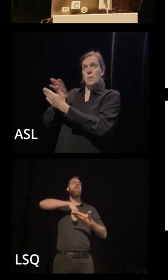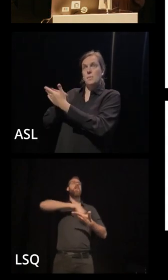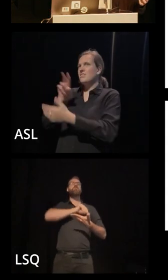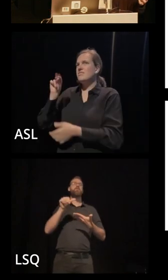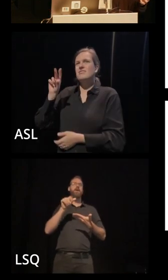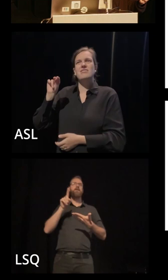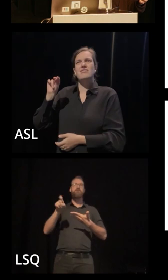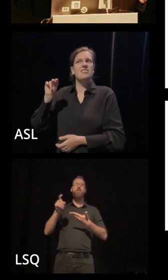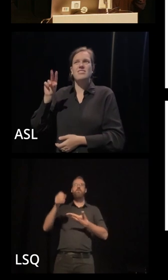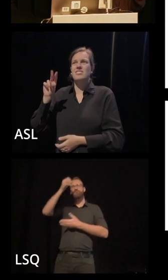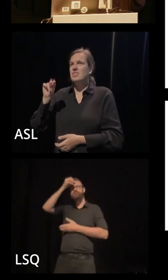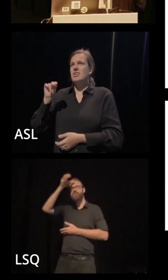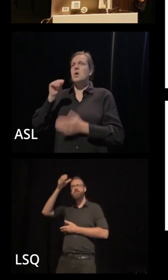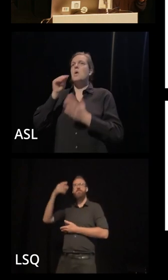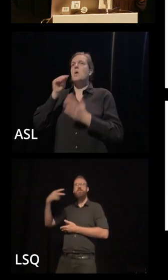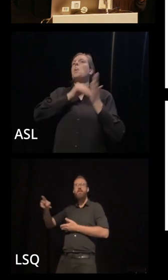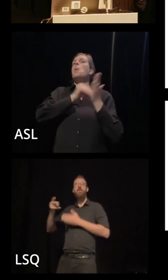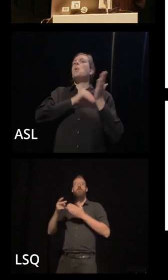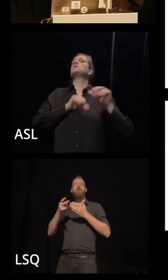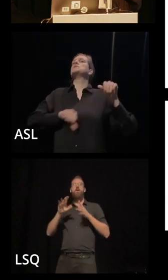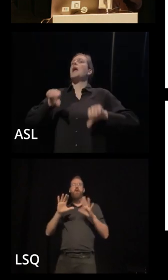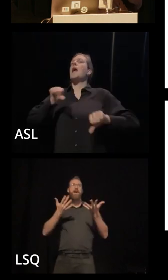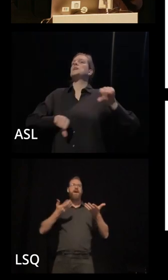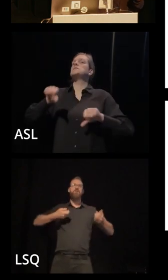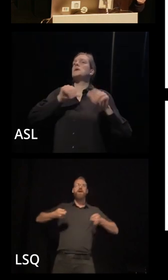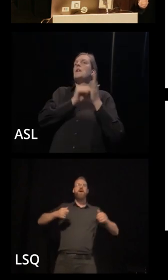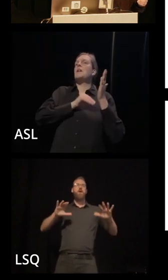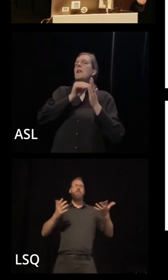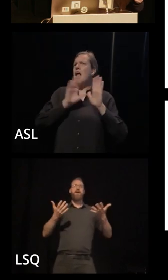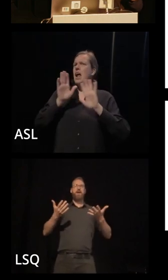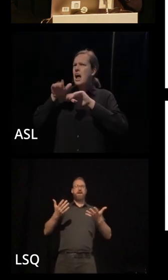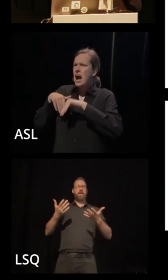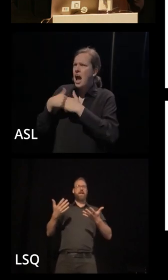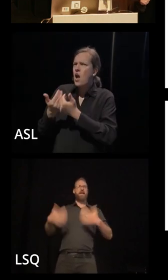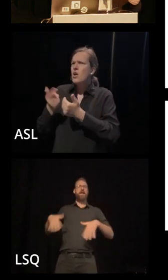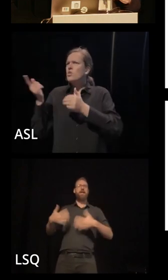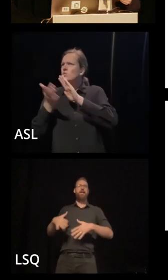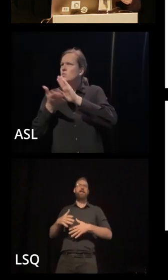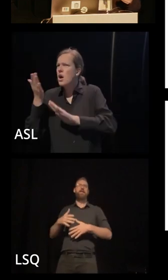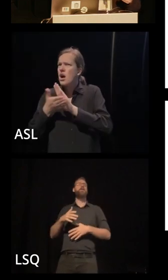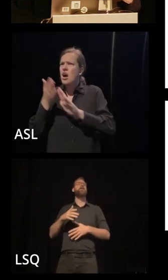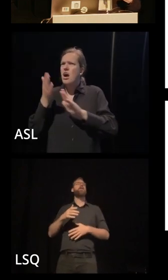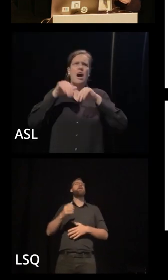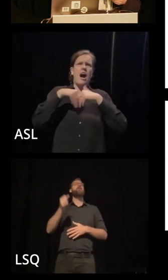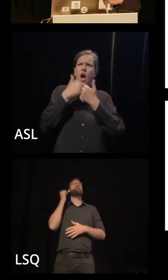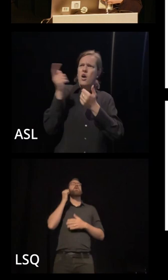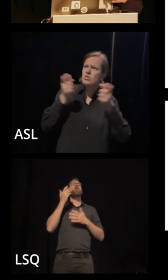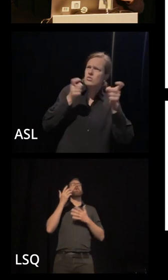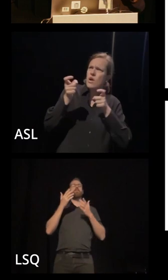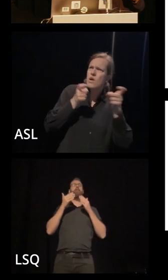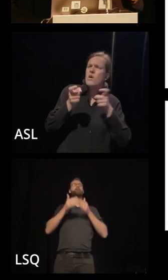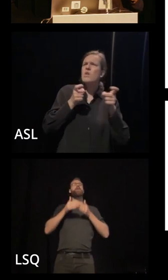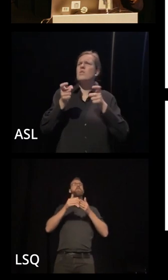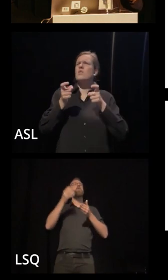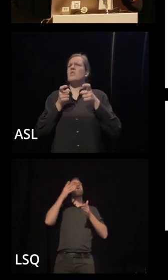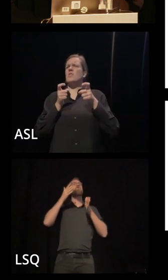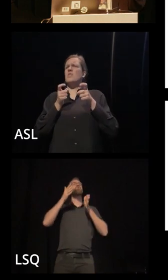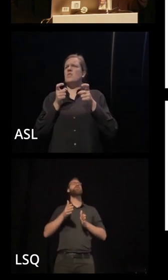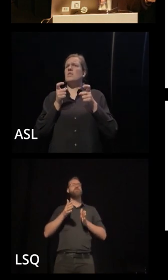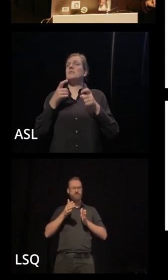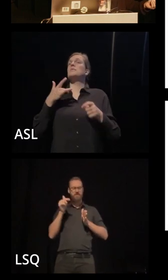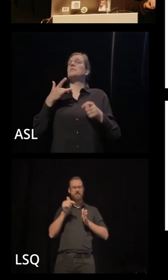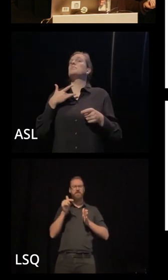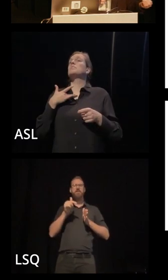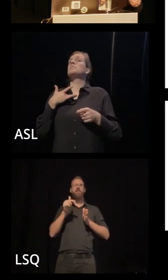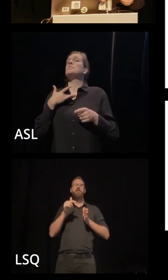connaissances d'un équipage maritime au niveau de la navigation. C'est très, très fréquent que dans les équipages de bateaux de recherche, on va avoir des pêcheurs pour